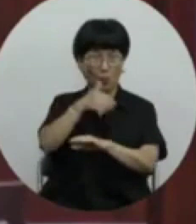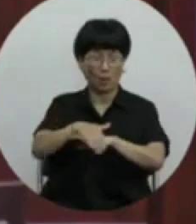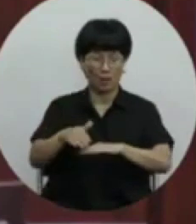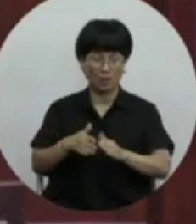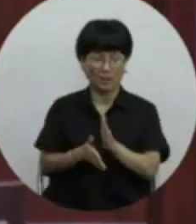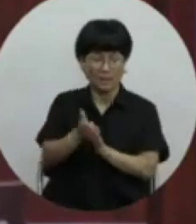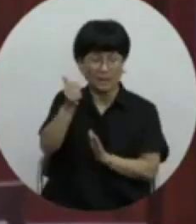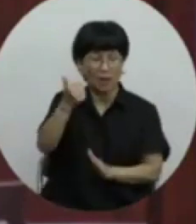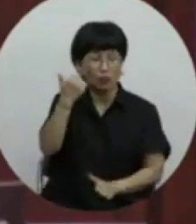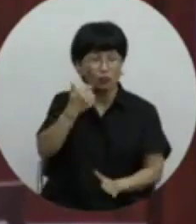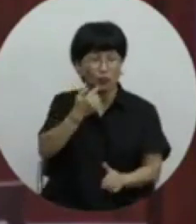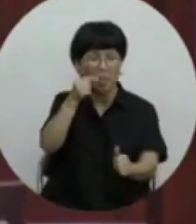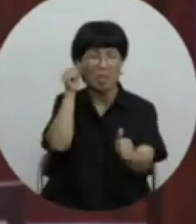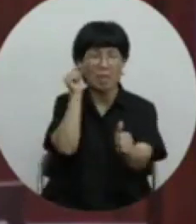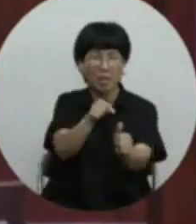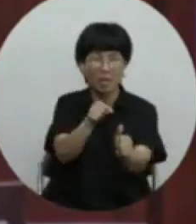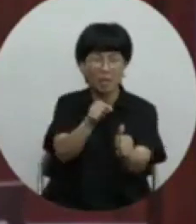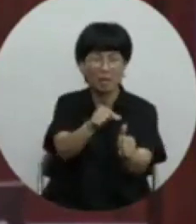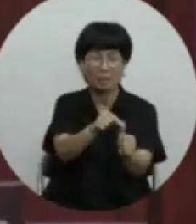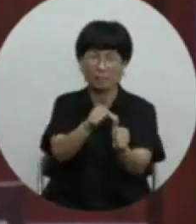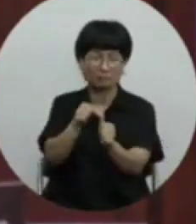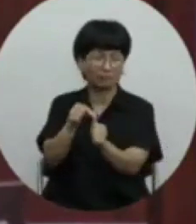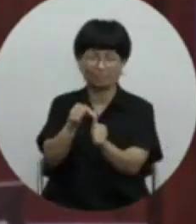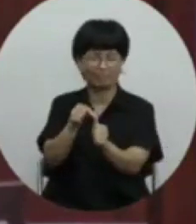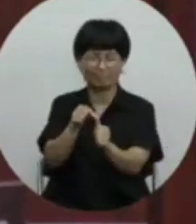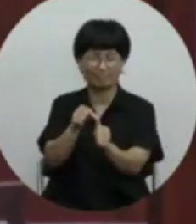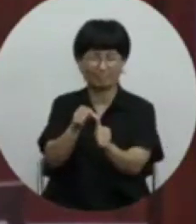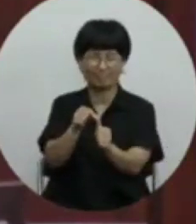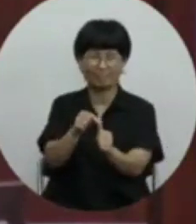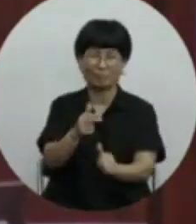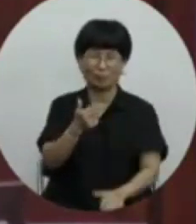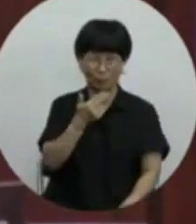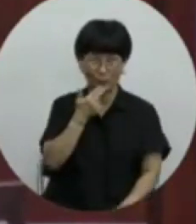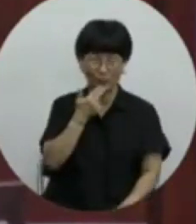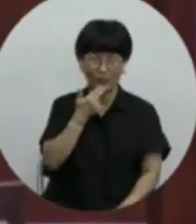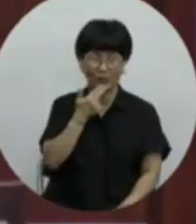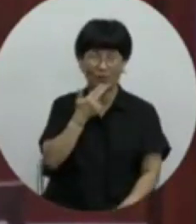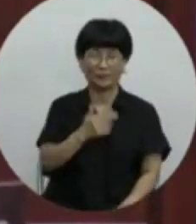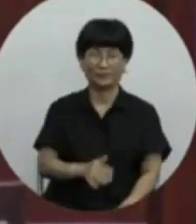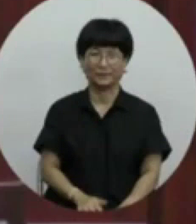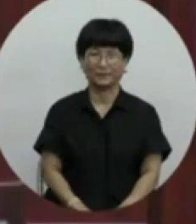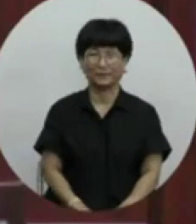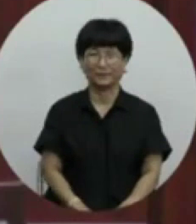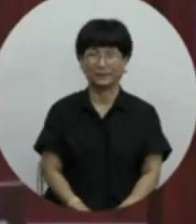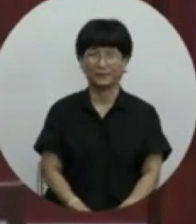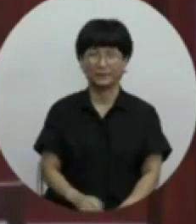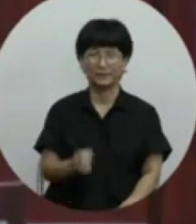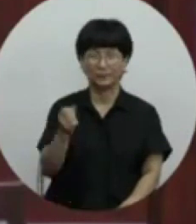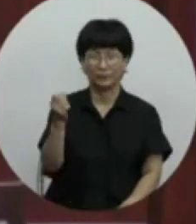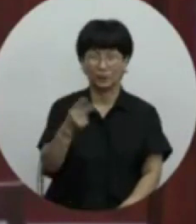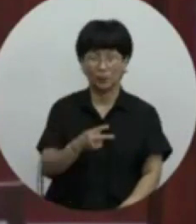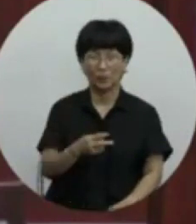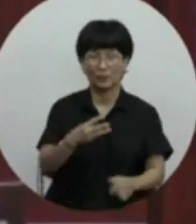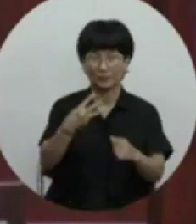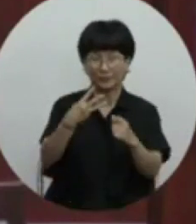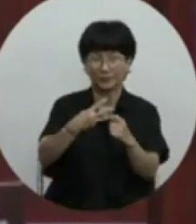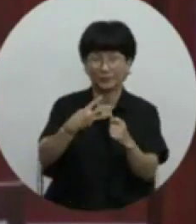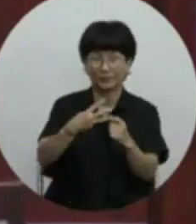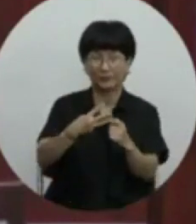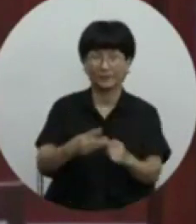누구 채용해라 이래서 채용되는 일이 절대 아님을 말씀을 드립니다. 그리고 세 번째,